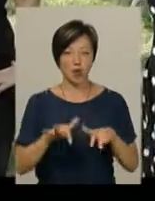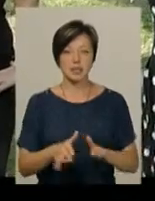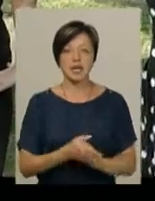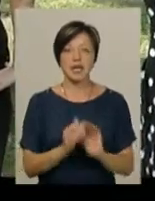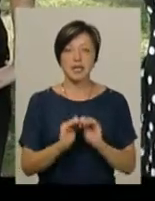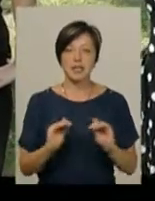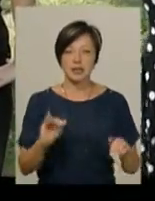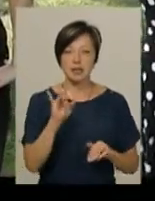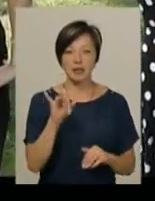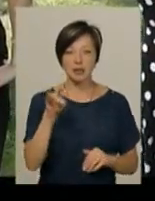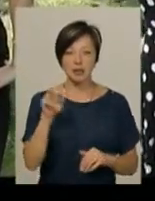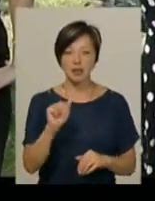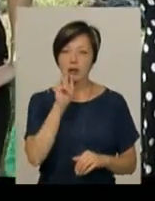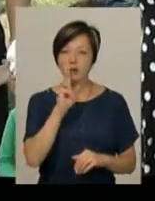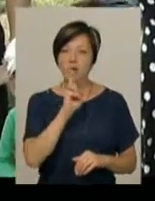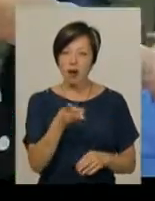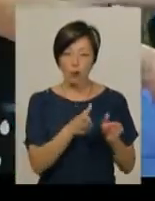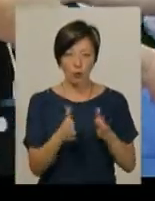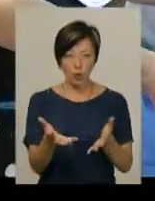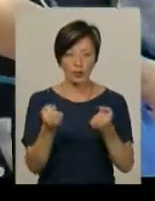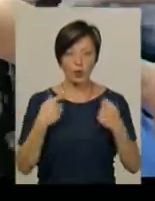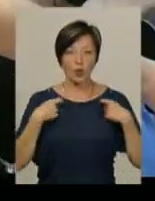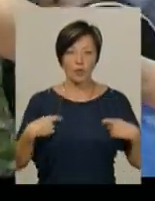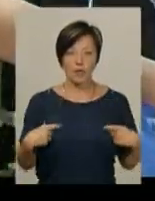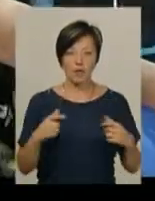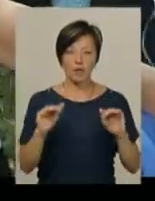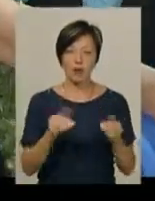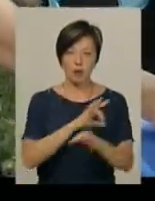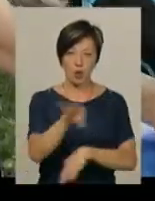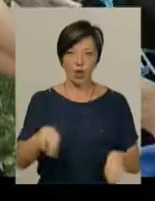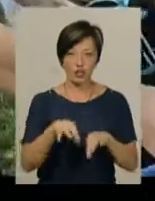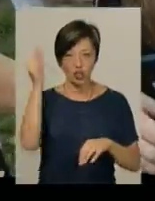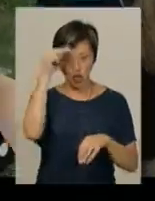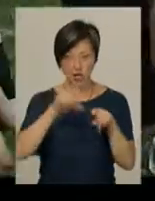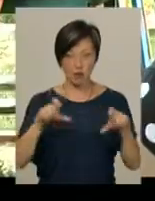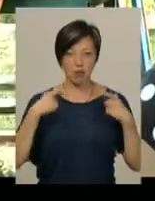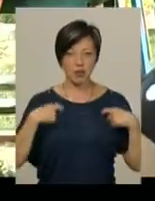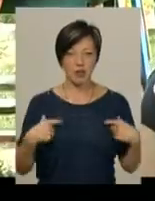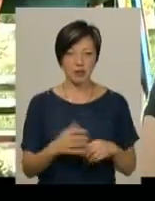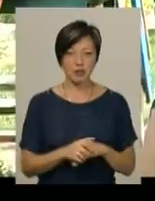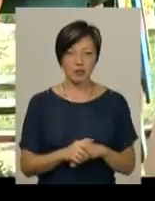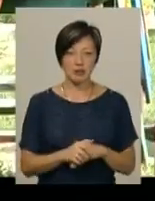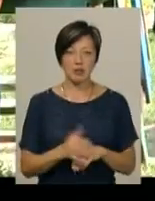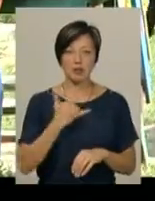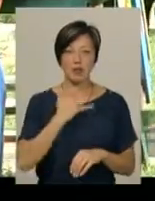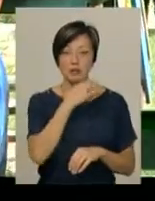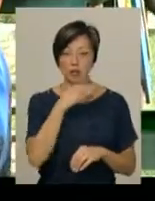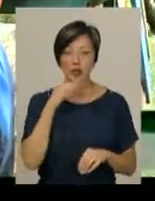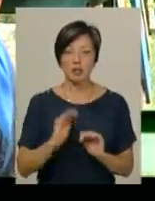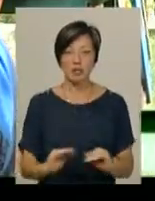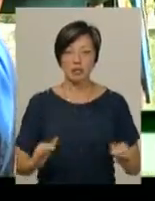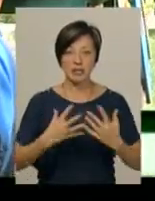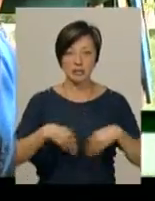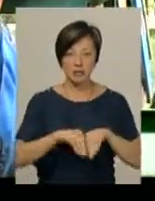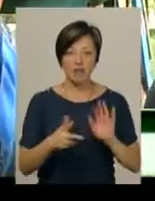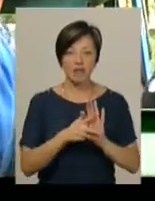Діти Ірини Скубиш другий рік поспіль отримують рюкзаки в рамках проєкту «Шкільний портфелик». У нас багатодітна сім'я, у нас